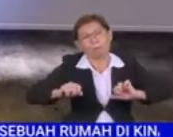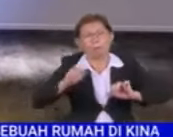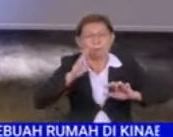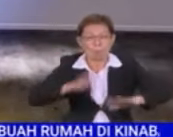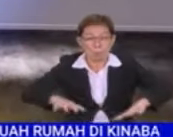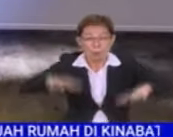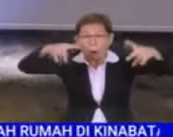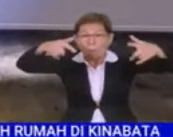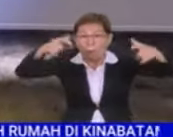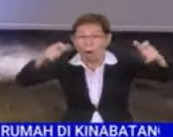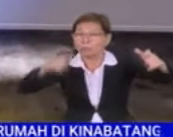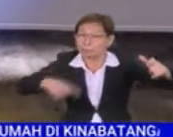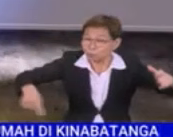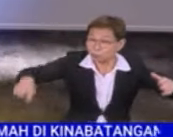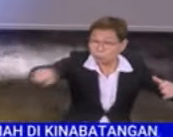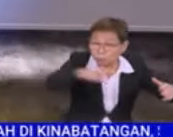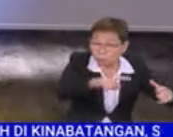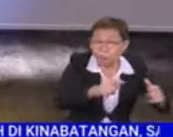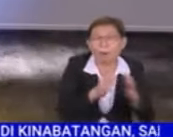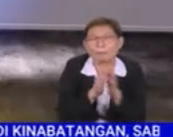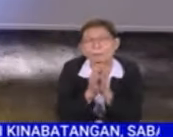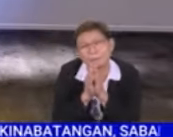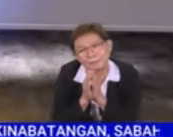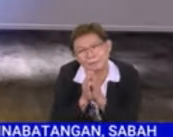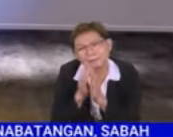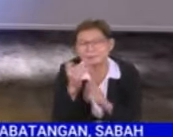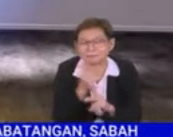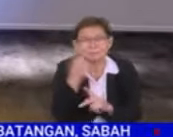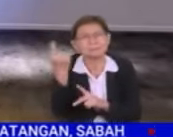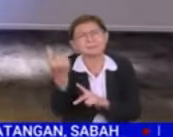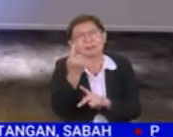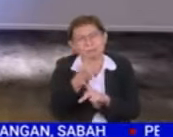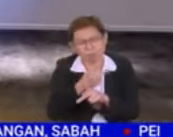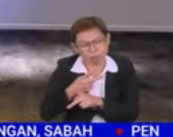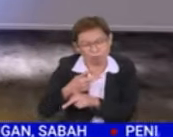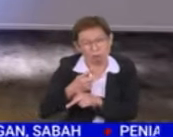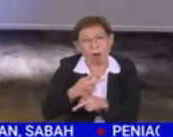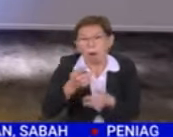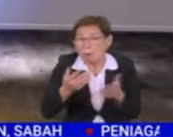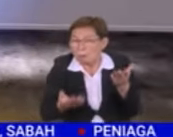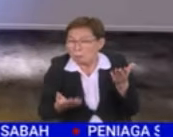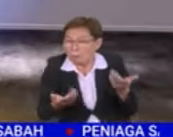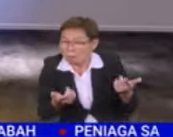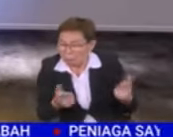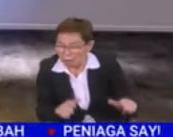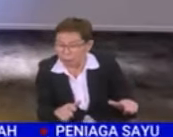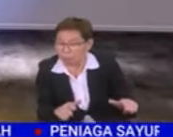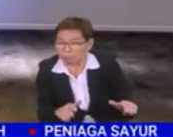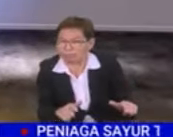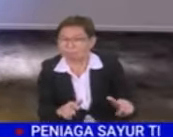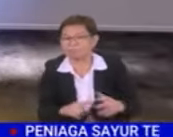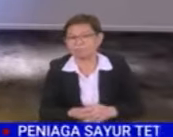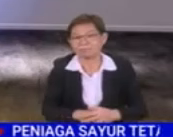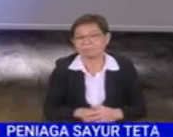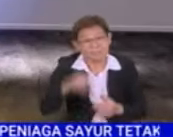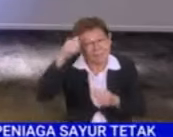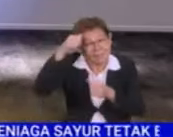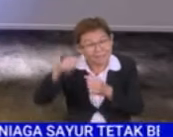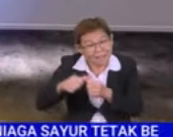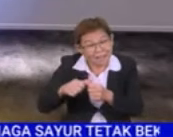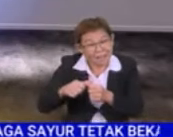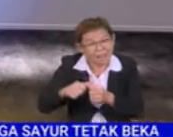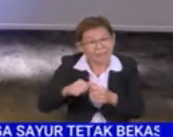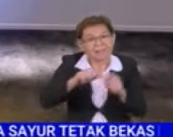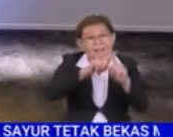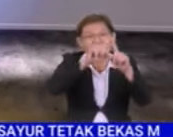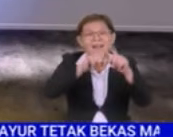banjir kilat. Oleh itu, orang awam diminta untuk sentiasa berwaspada dengan sebarang kemungkinan yang boleh berlaku. Jangan lupa untuk ikuti kami